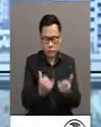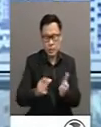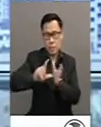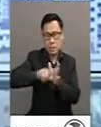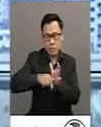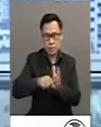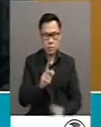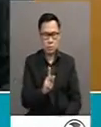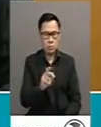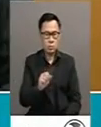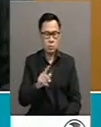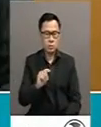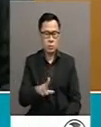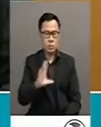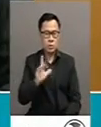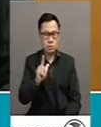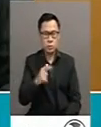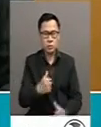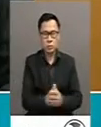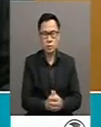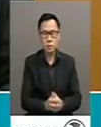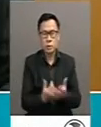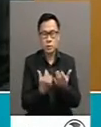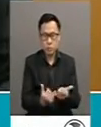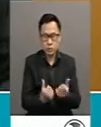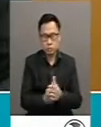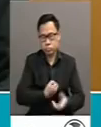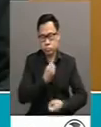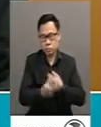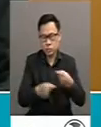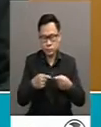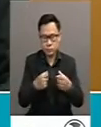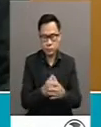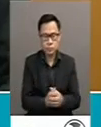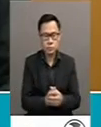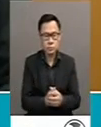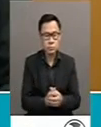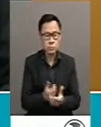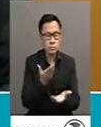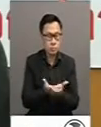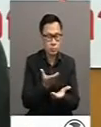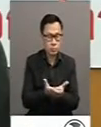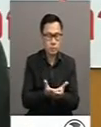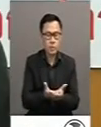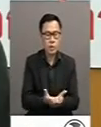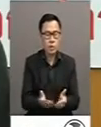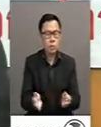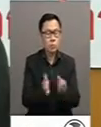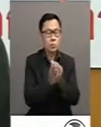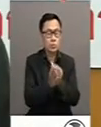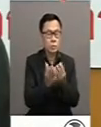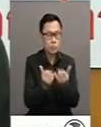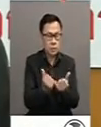จการกระจายเสียงกิจการโทรทัศน์และกิจการโทรคมนาคมแห่งชาตินะครับหรือว่ากสทช.ก็เปิดเผยฮะถึง